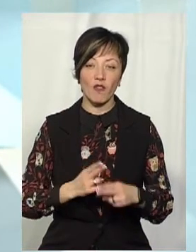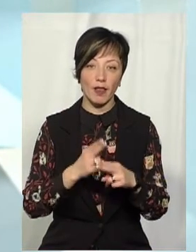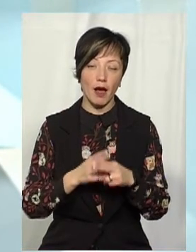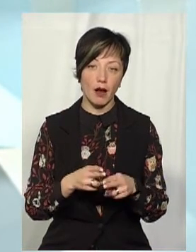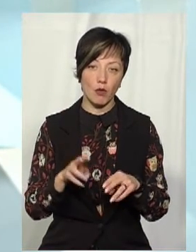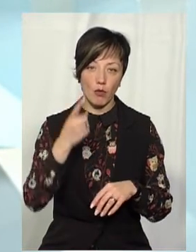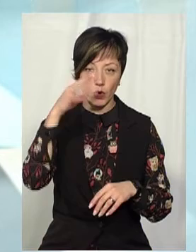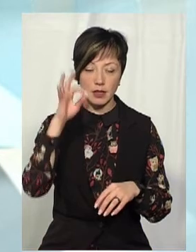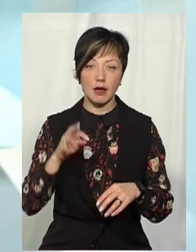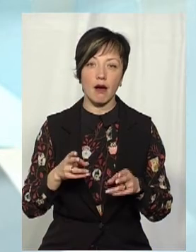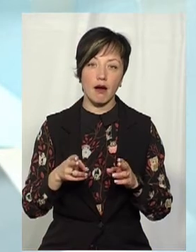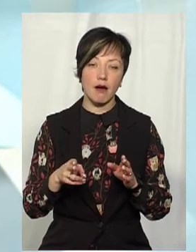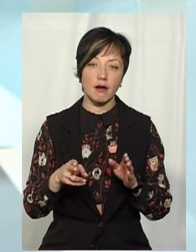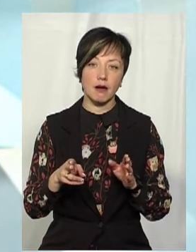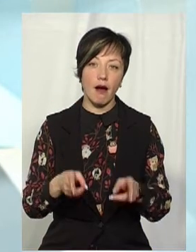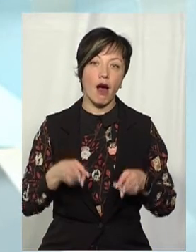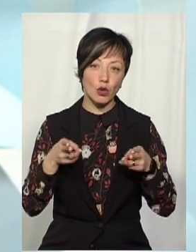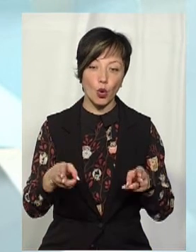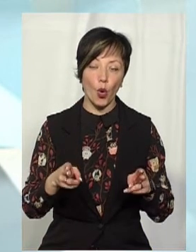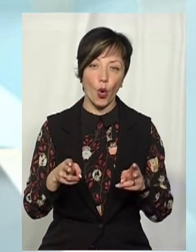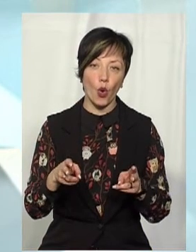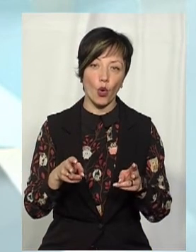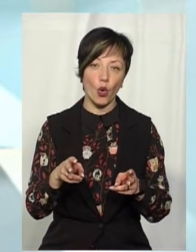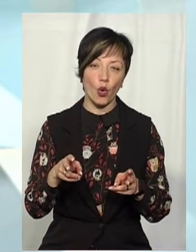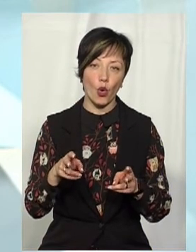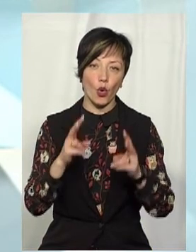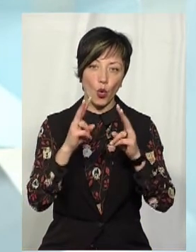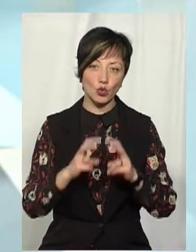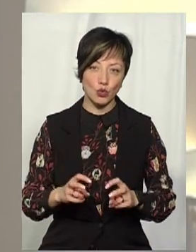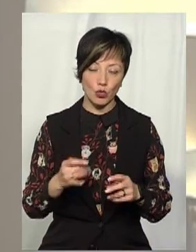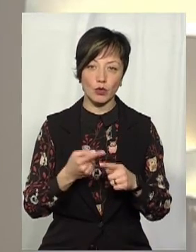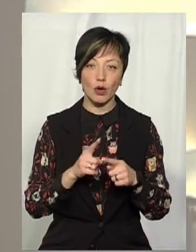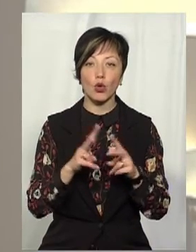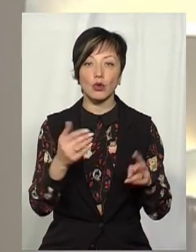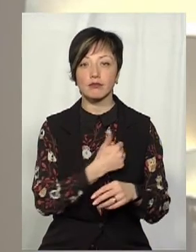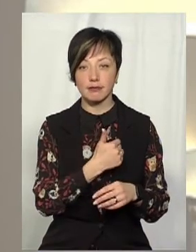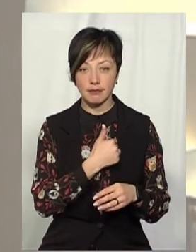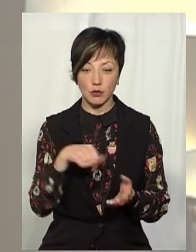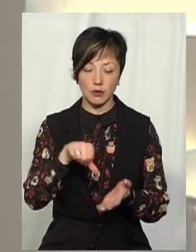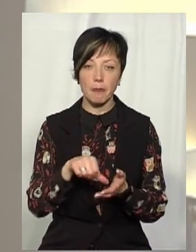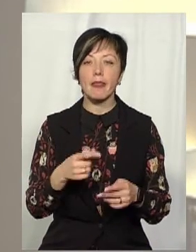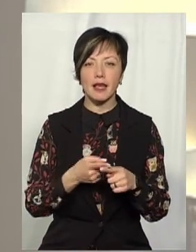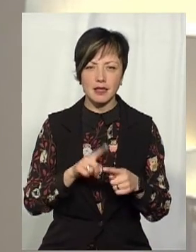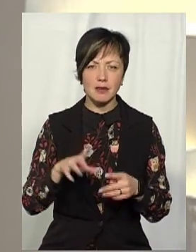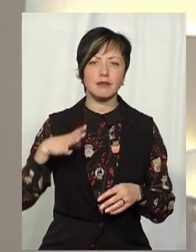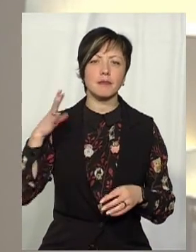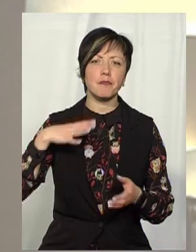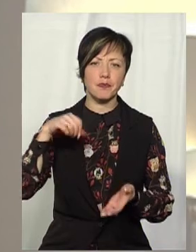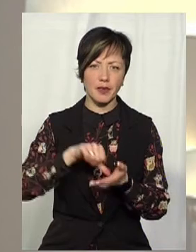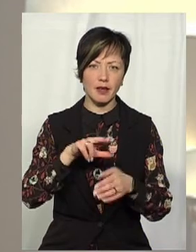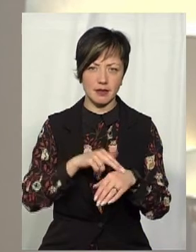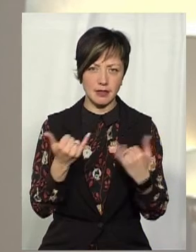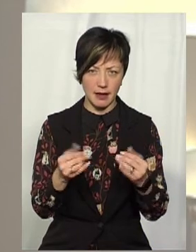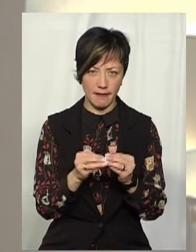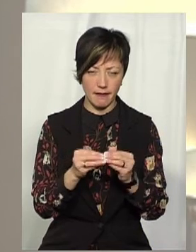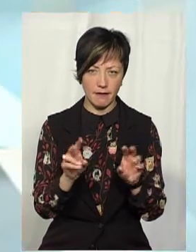ювенальної превенції, карного розшуку. Хто виявив бажання приймати участь в проєкті. А ті дільничі, то це люди якраз і з тих дільниць, на